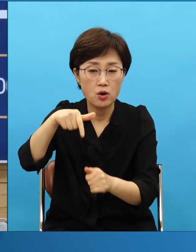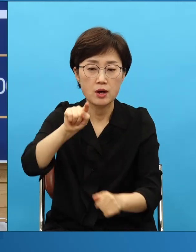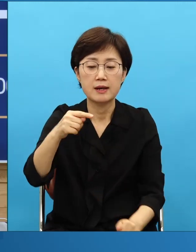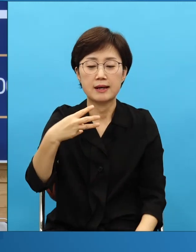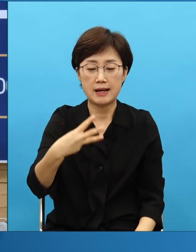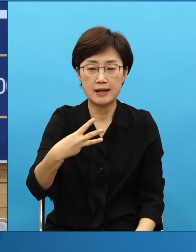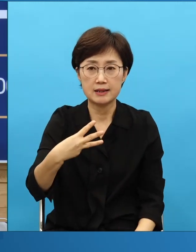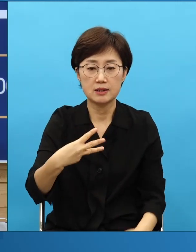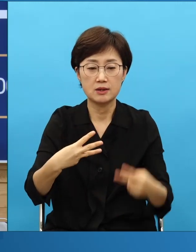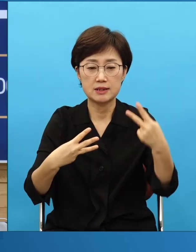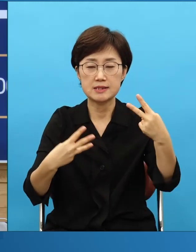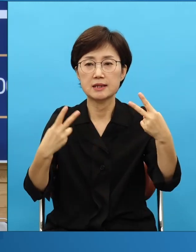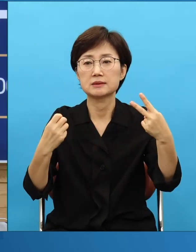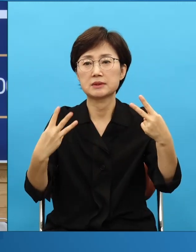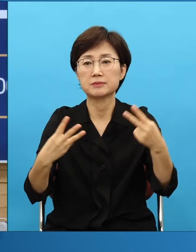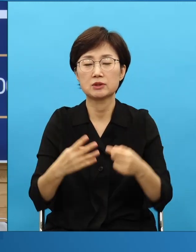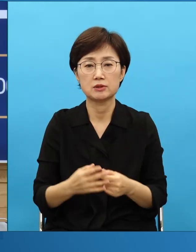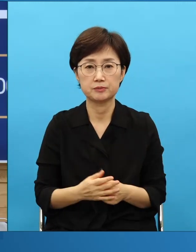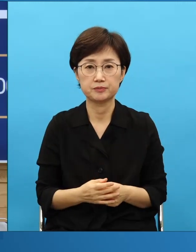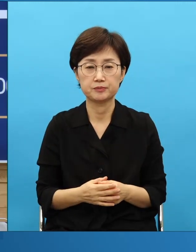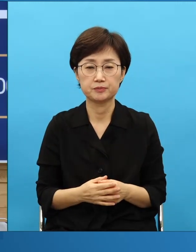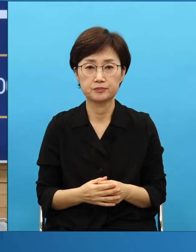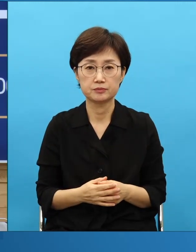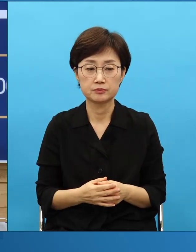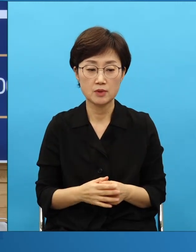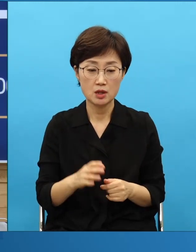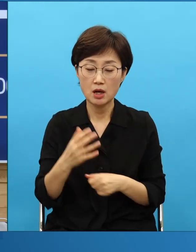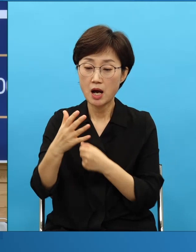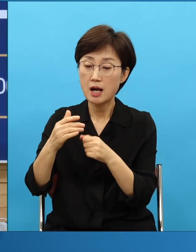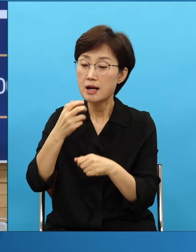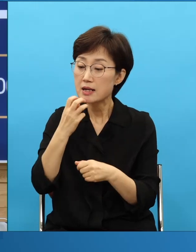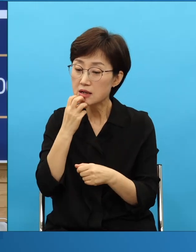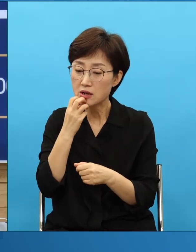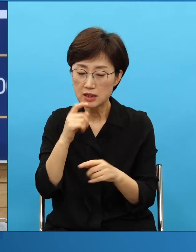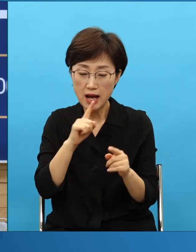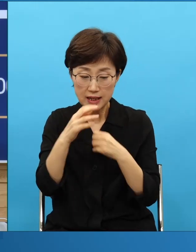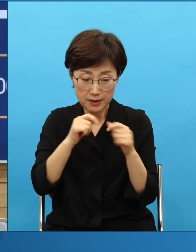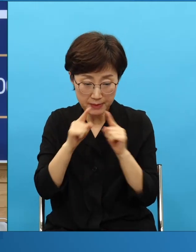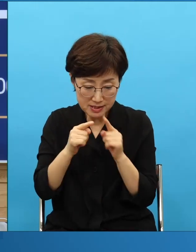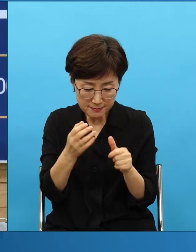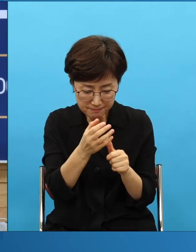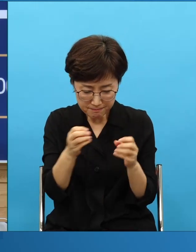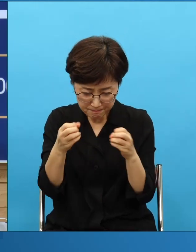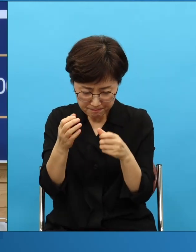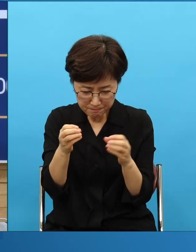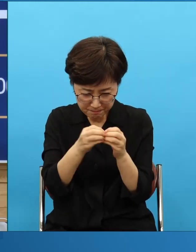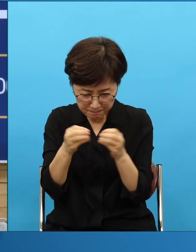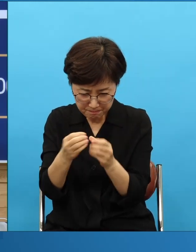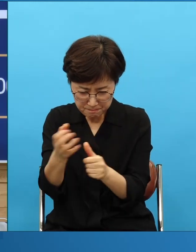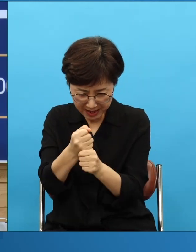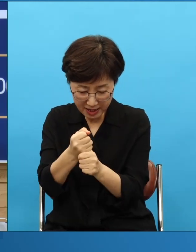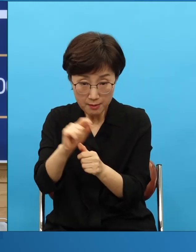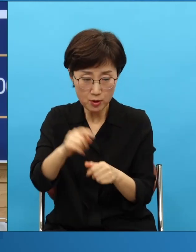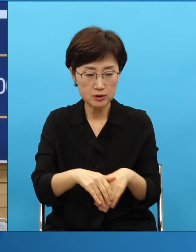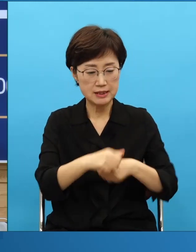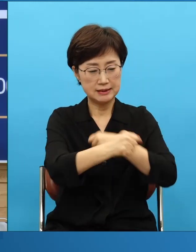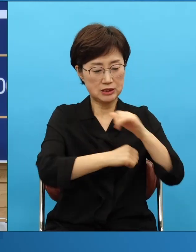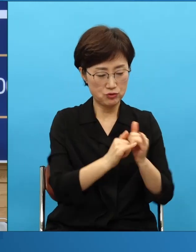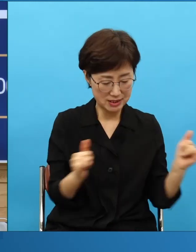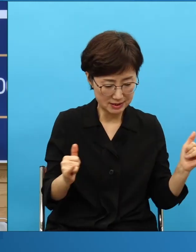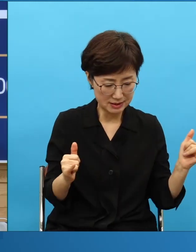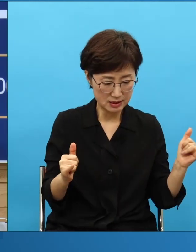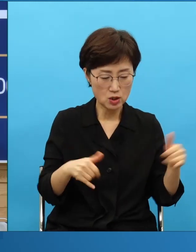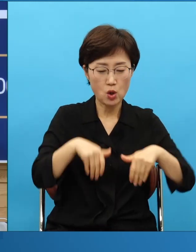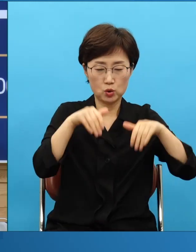was Galatians chapter 3, verse 28. 링컨이 붙잡은 선구예요. And so that was the verse that he held on to. 자유인이나 종이나